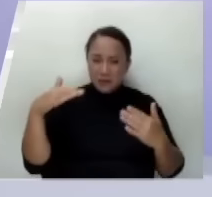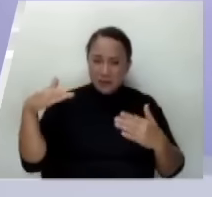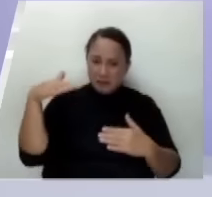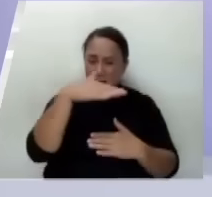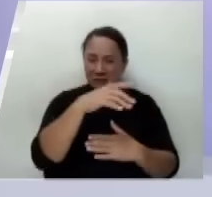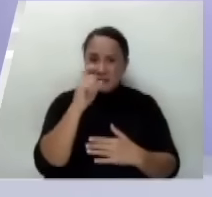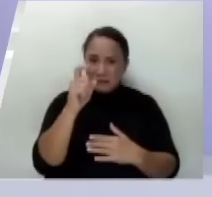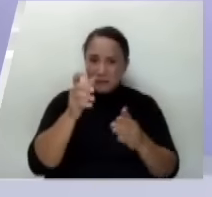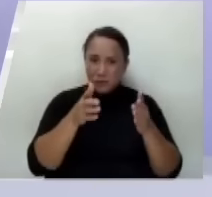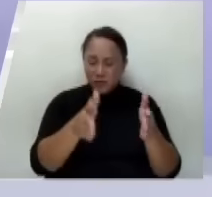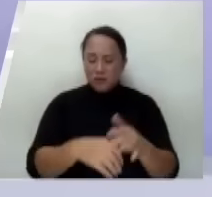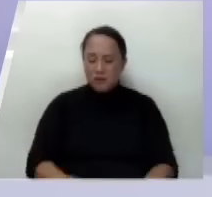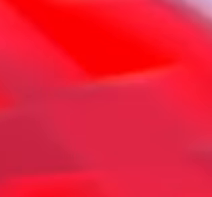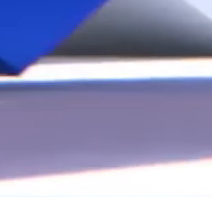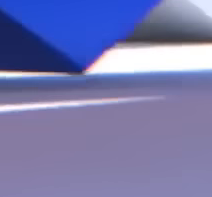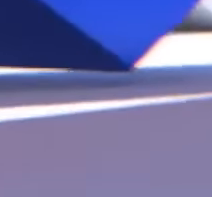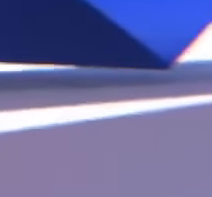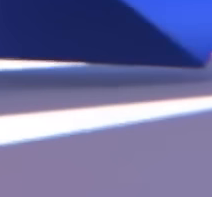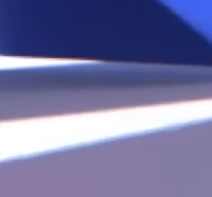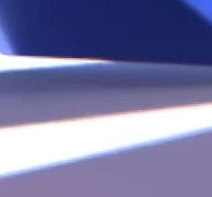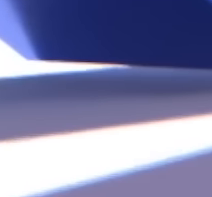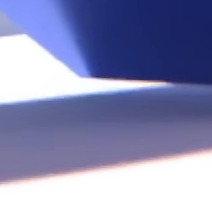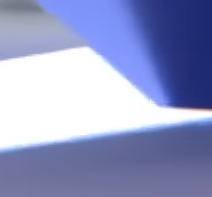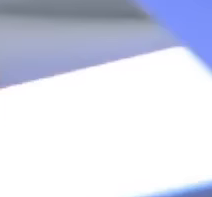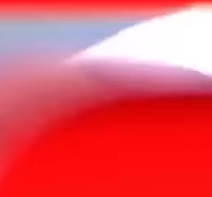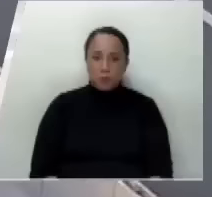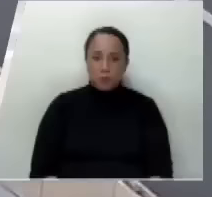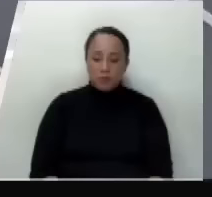sa pagtutok ni Ian Cruz.